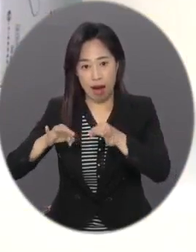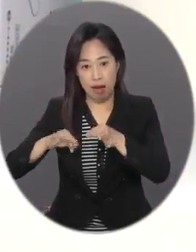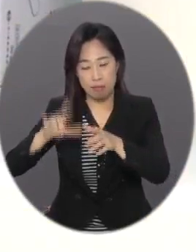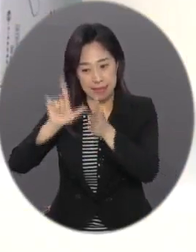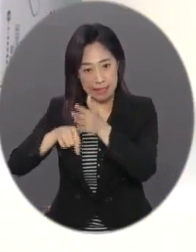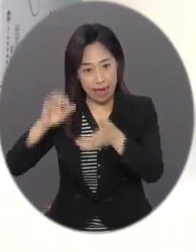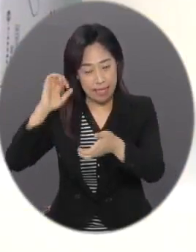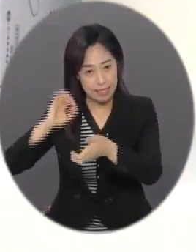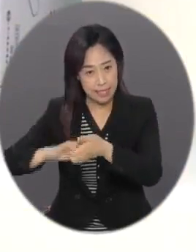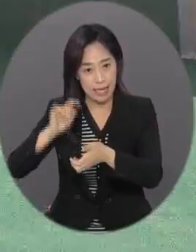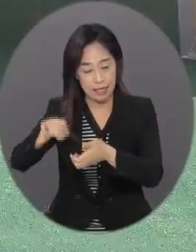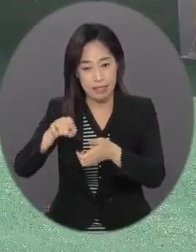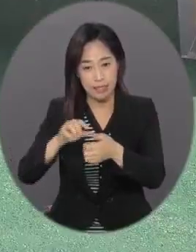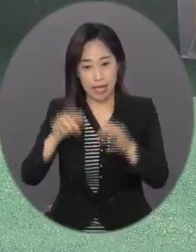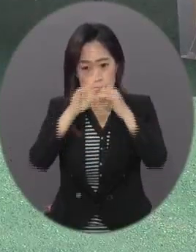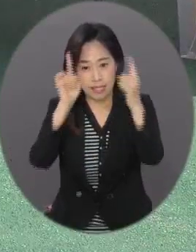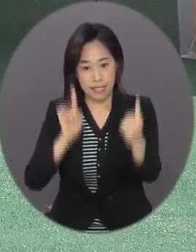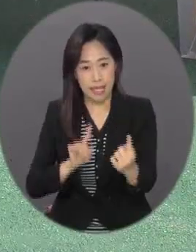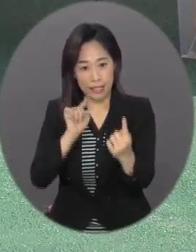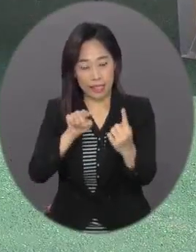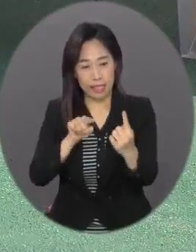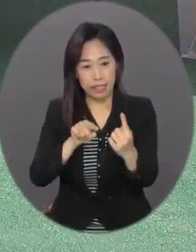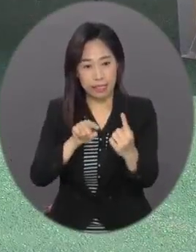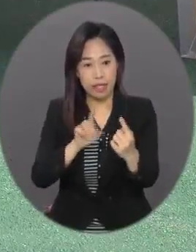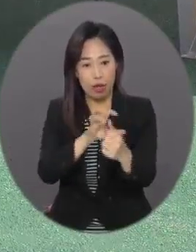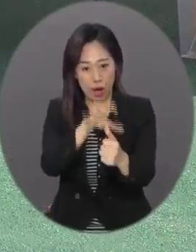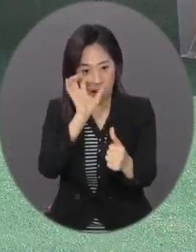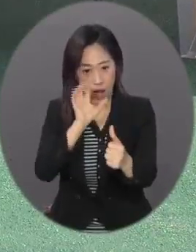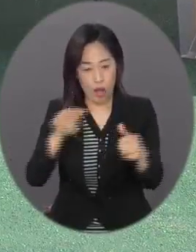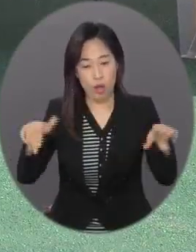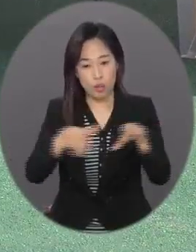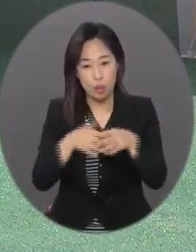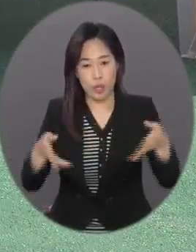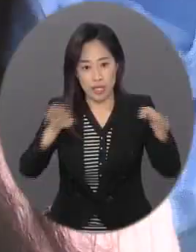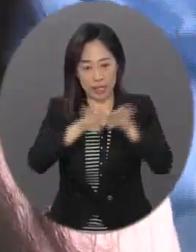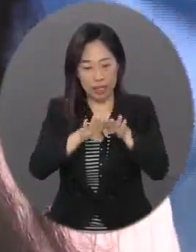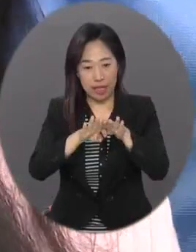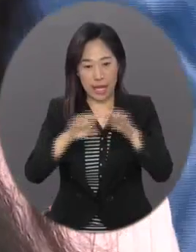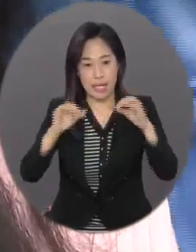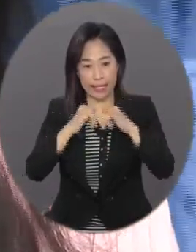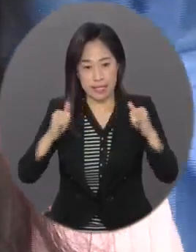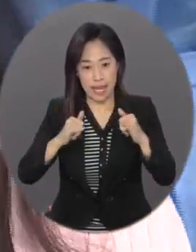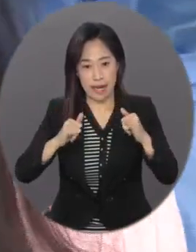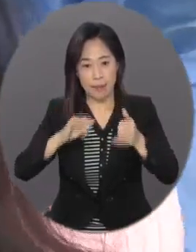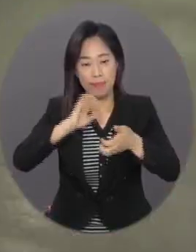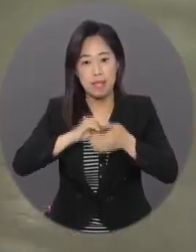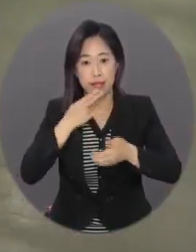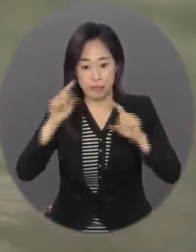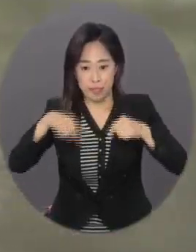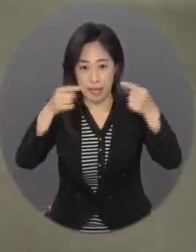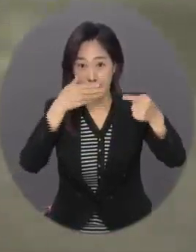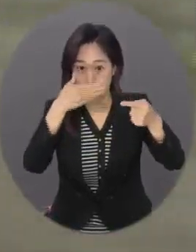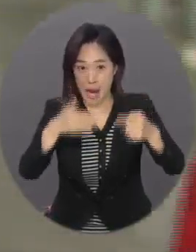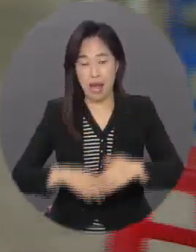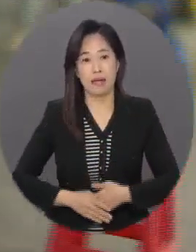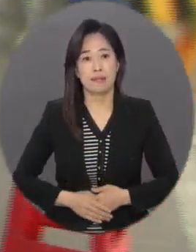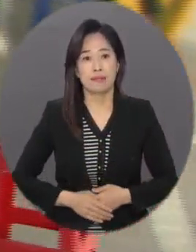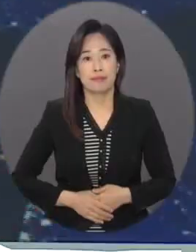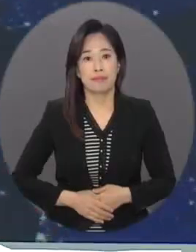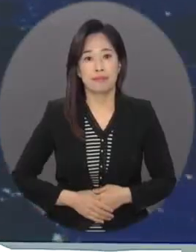한 등 사회적 거리두기 초치 가 해제되고 종교시설 도 이론 제한 없이 참여할 수가 있습니다